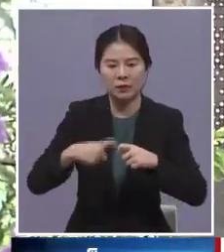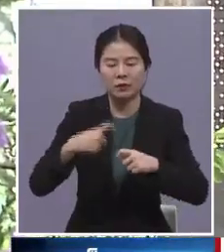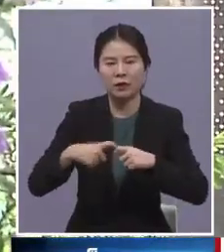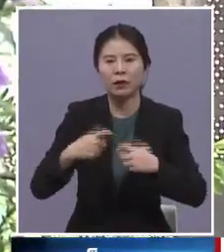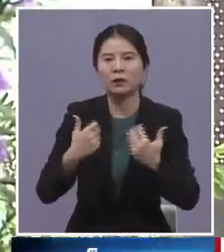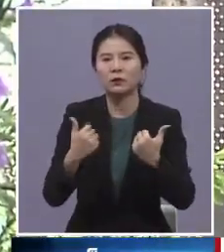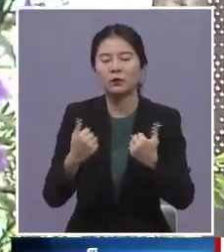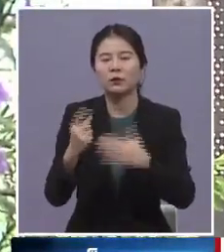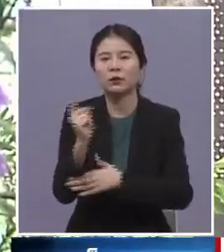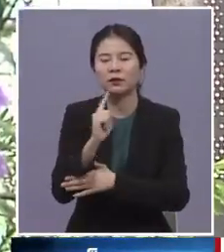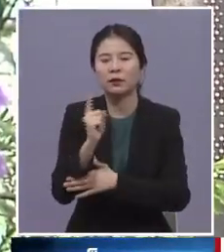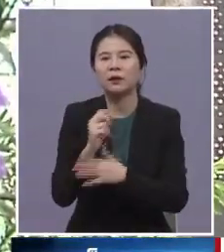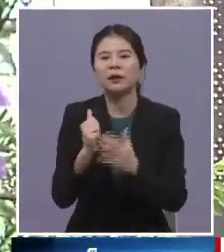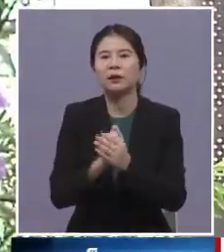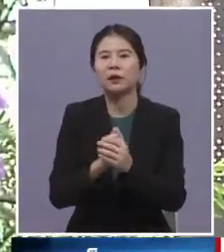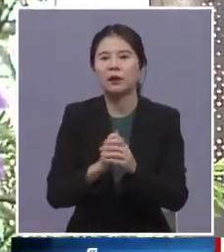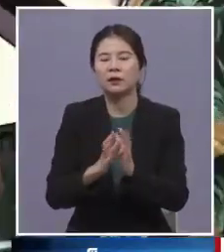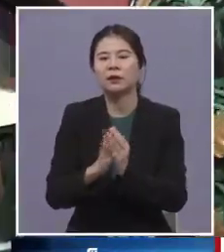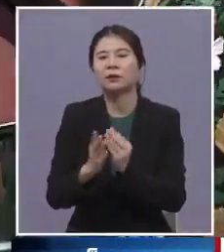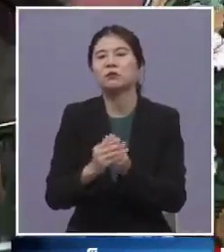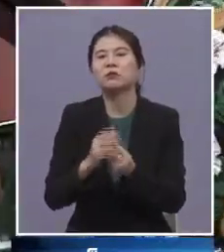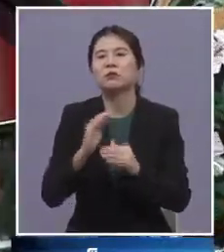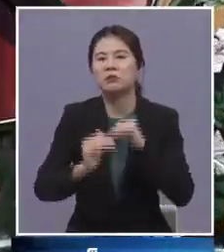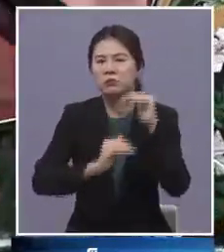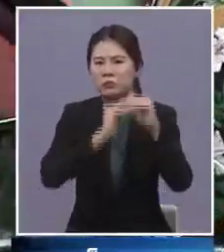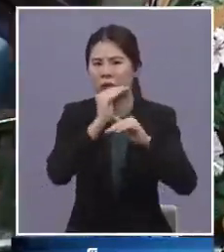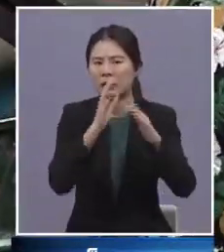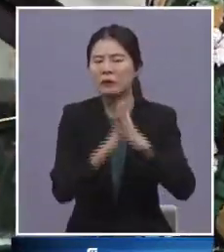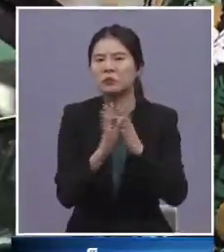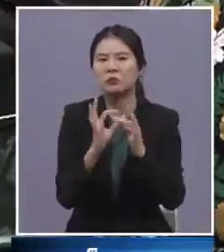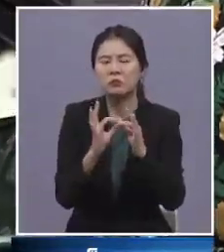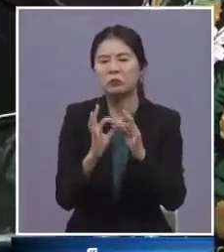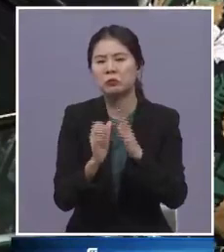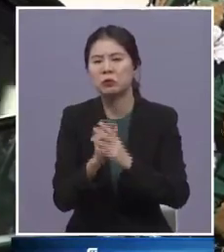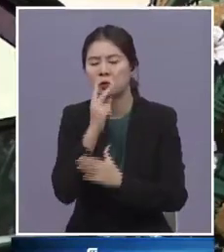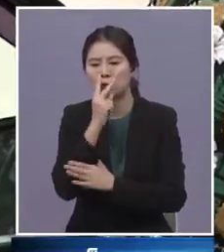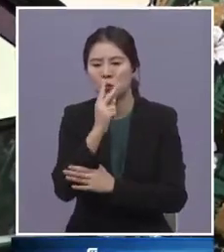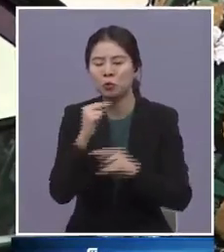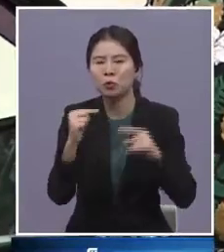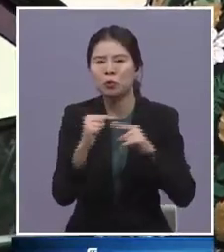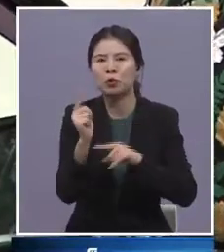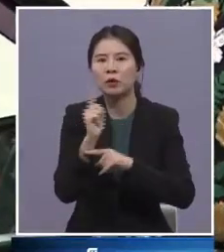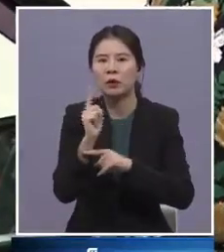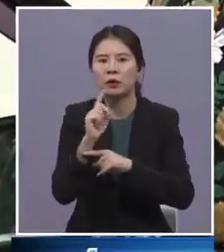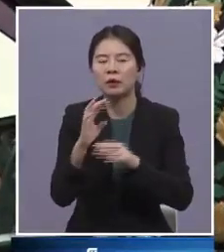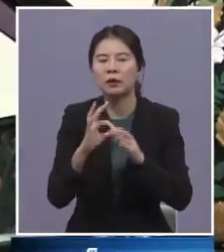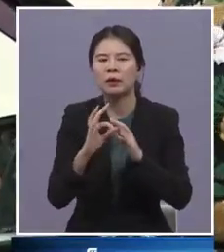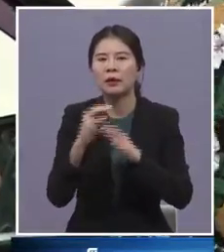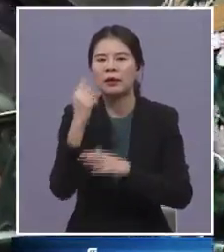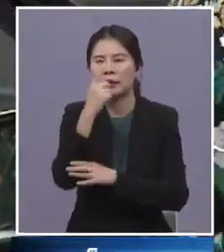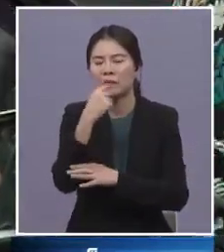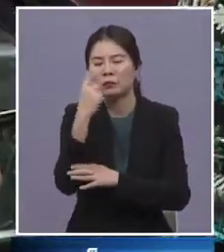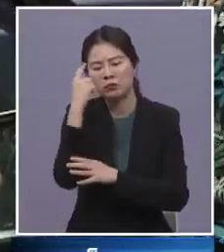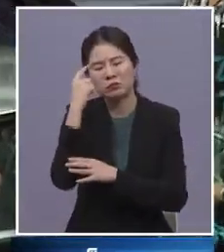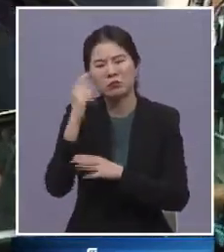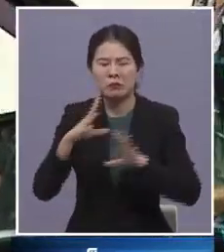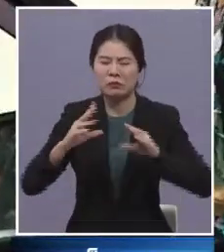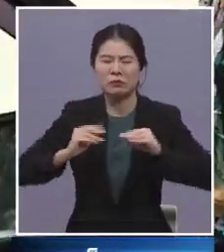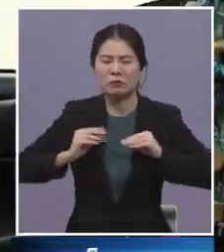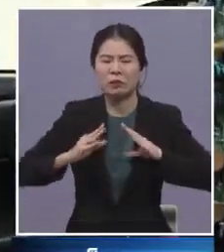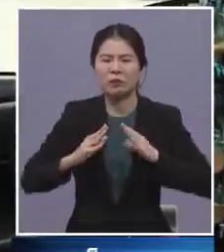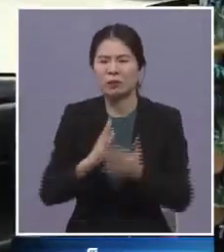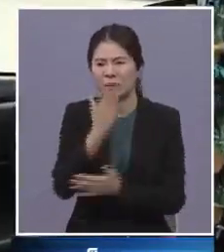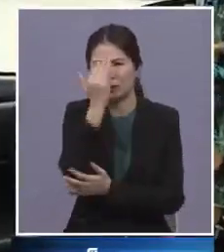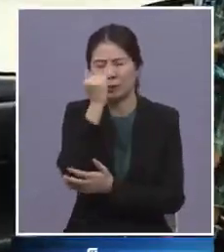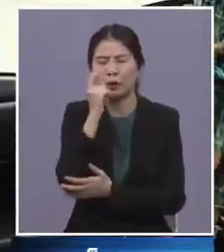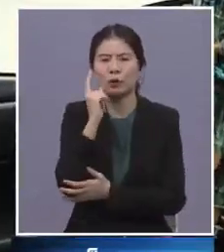และทันทีที่ตัวเลขของสภาพัฒน์เปิดเผยออกมาก็โอ้โหมีความเคลื่อนไหวทันทีเลยครับในมุมมองในส่วนของคนที่เขาไม่ได้เห็นด้วยกับการที่จะต้องกู้มา